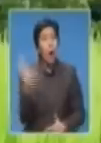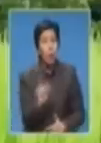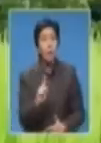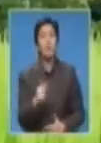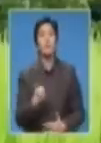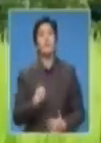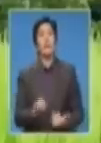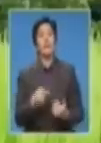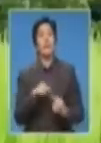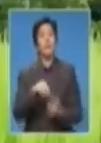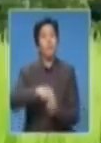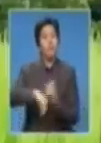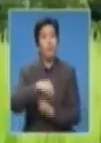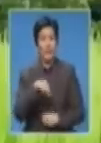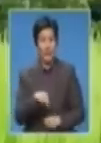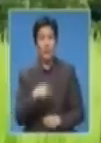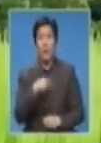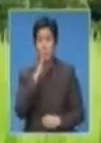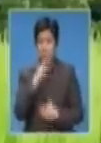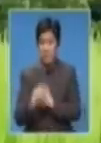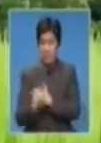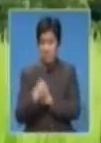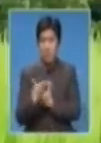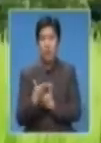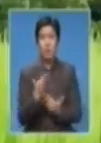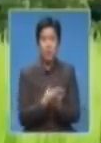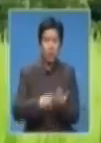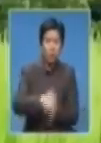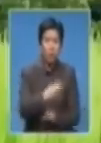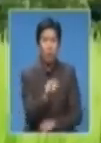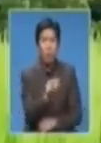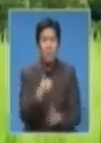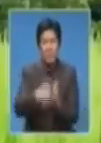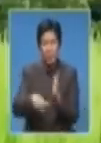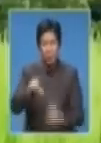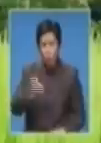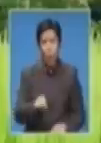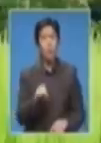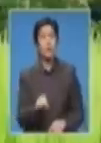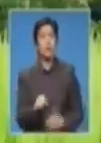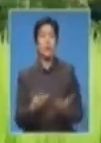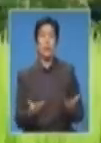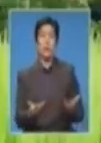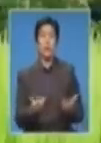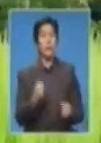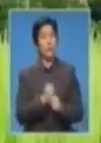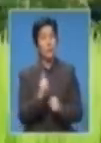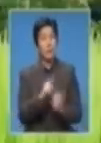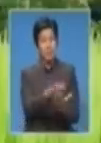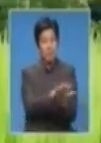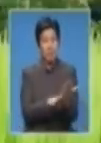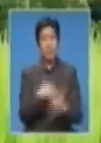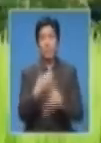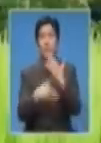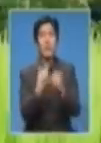ถ้าเราไม่สร้างความแข็งให้มากขึ้นการเก็บภาษีก็น้อยลงแล้วอัตราภาษีเราก็ต่ำที่สุดในขณะนี้นะแล้วมันจะไปกันยังไงไปคิด